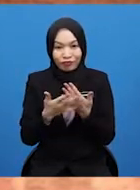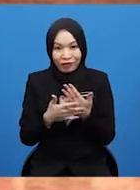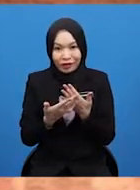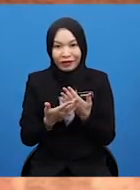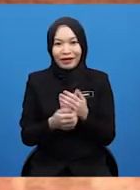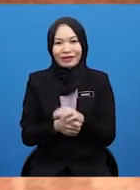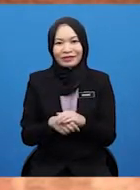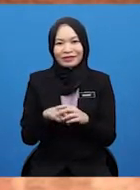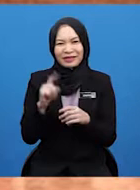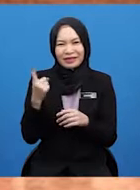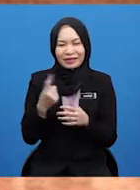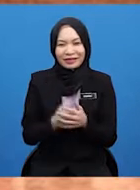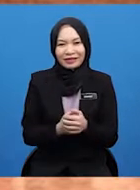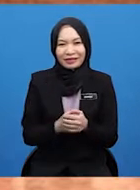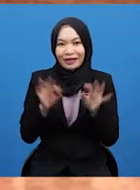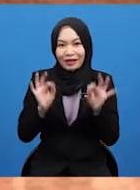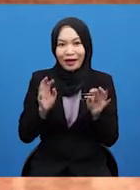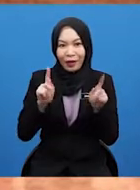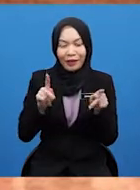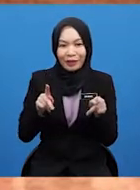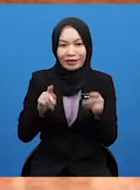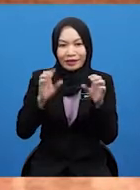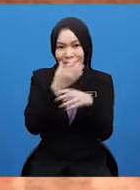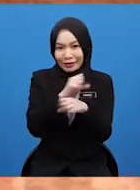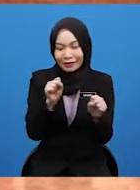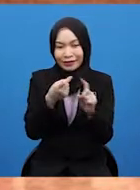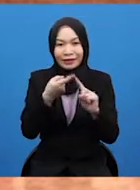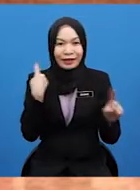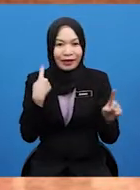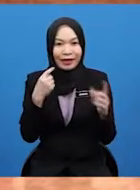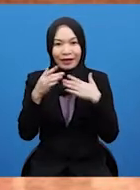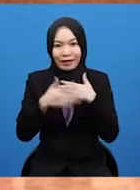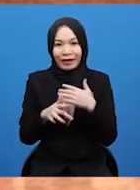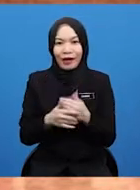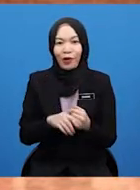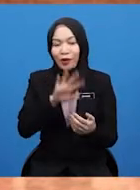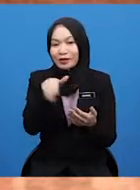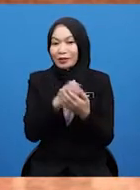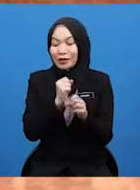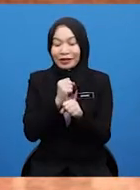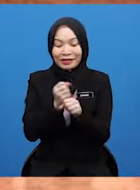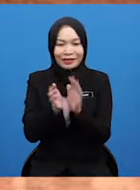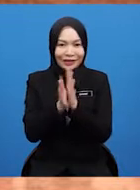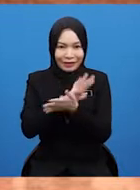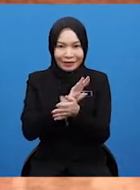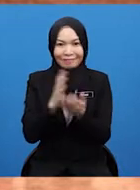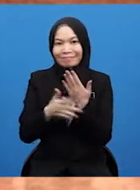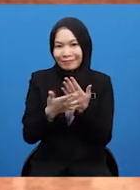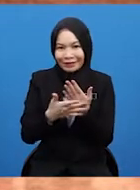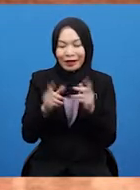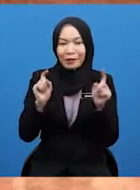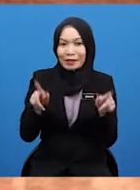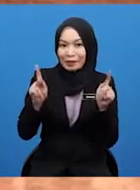Kalau pelajar bersedia dari awal, pastinya apa juga tugasan akan jadi senang. Mesti